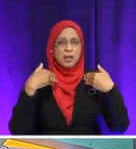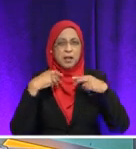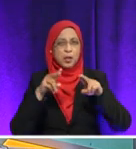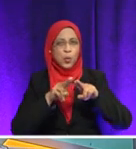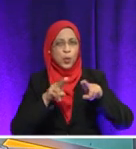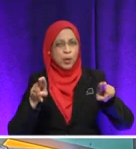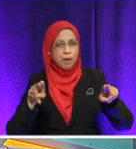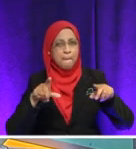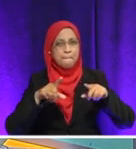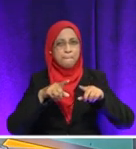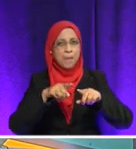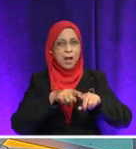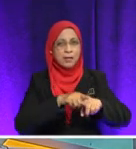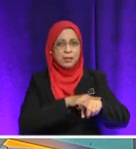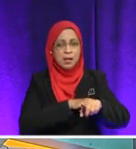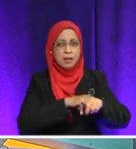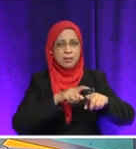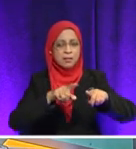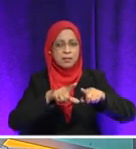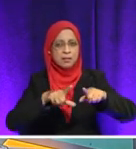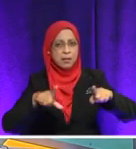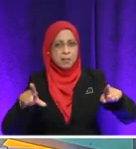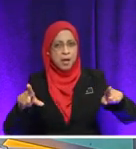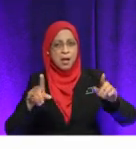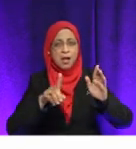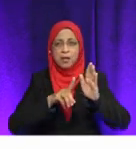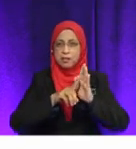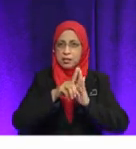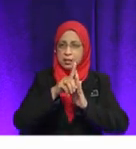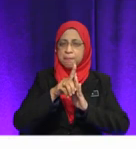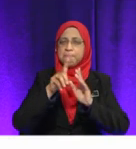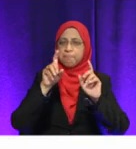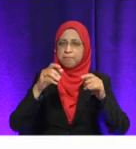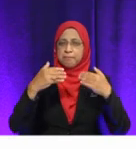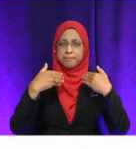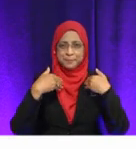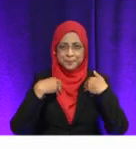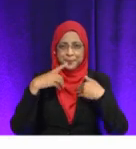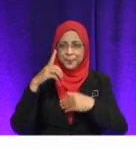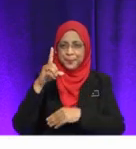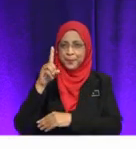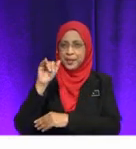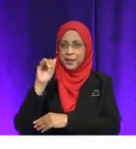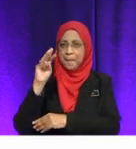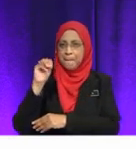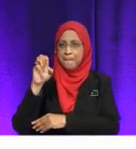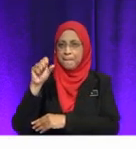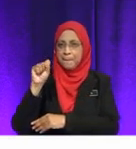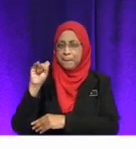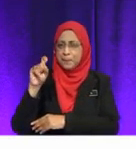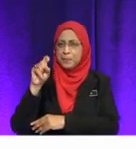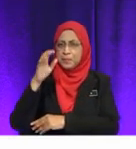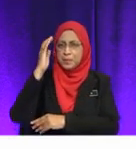berapa tingginya paham jadi proses mendimensikan bertujuan memberi butiran lukisan seperti ukuran objek